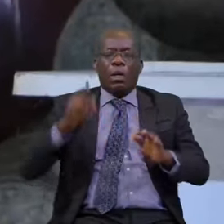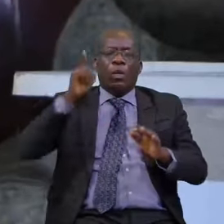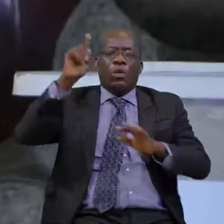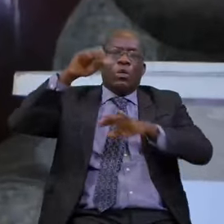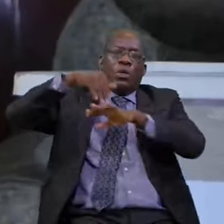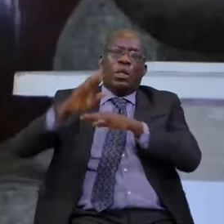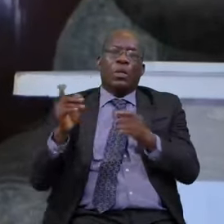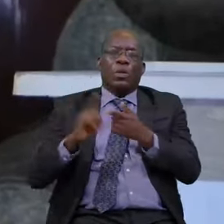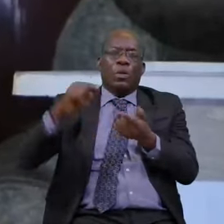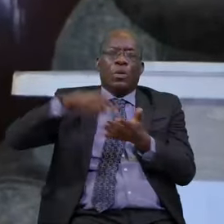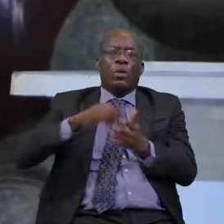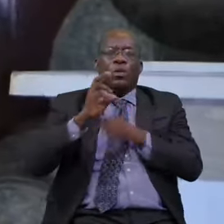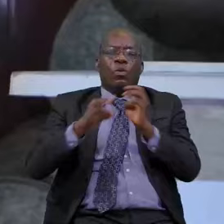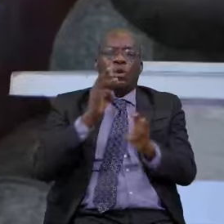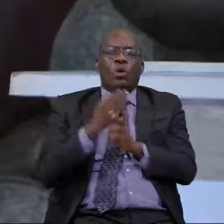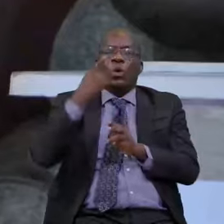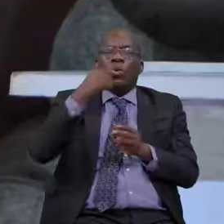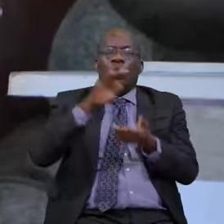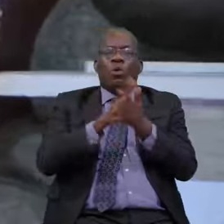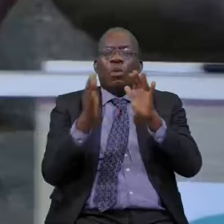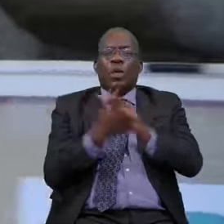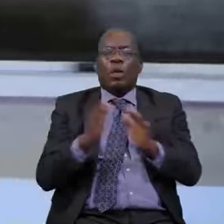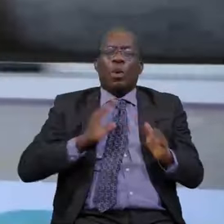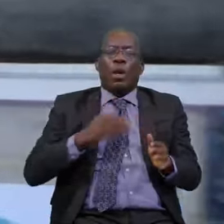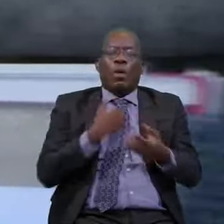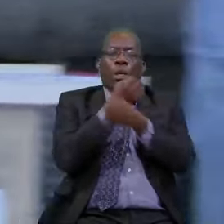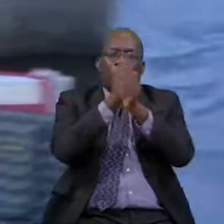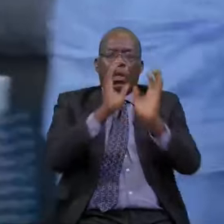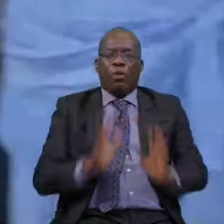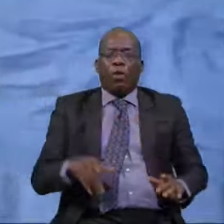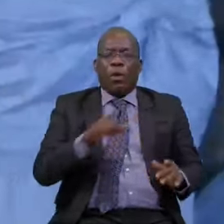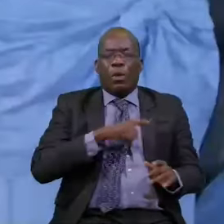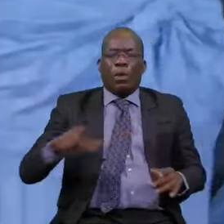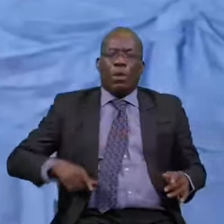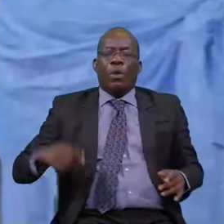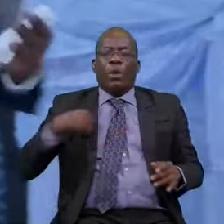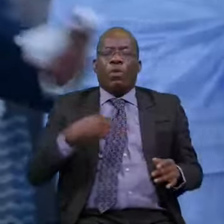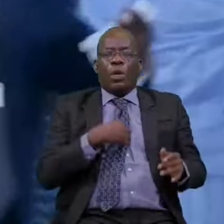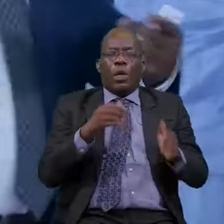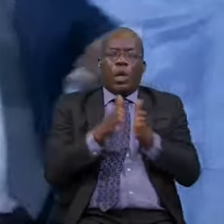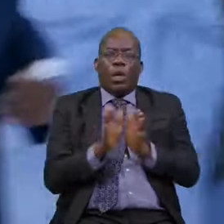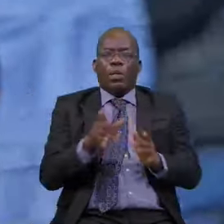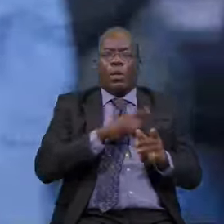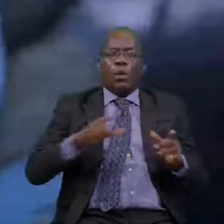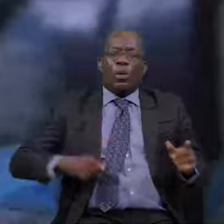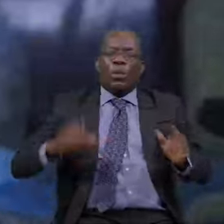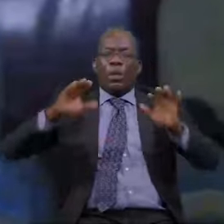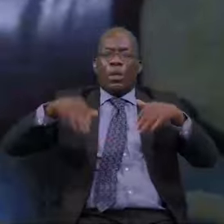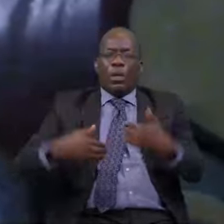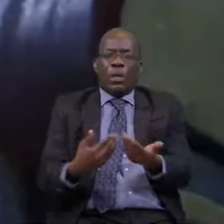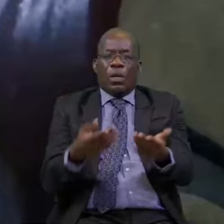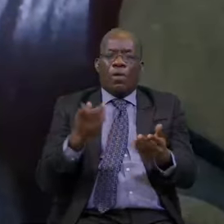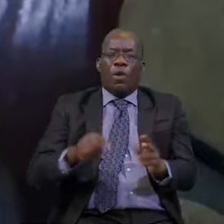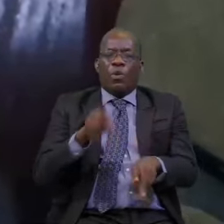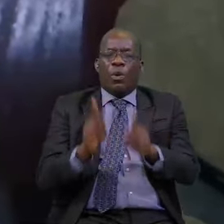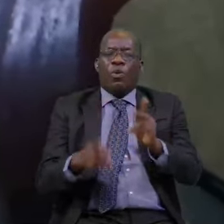dirigeant que tu as envoyé dans ce monde, il est devenu notre Seigneur Sauveur. Nous demandons que tu accordes à tous